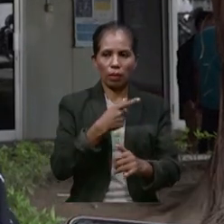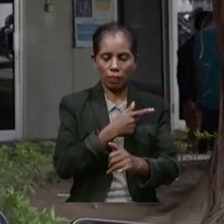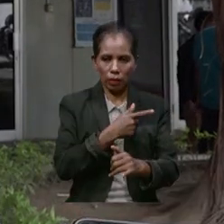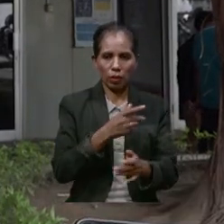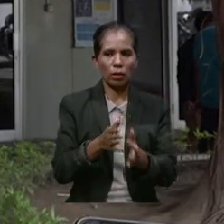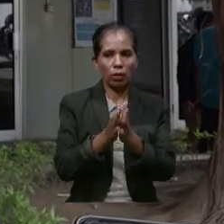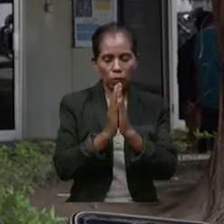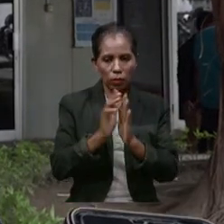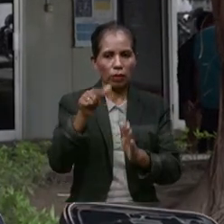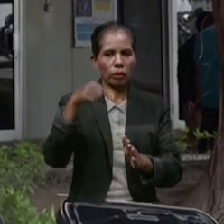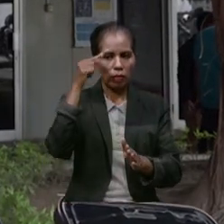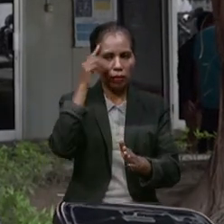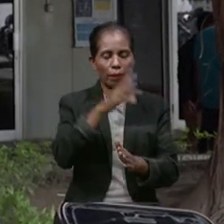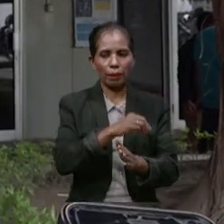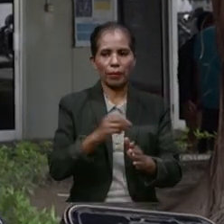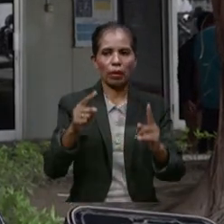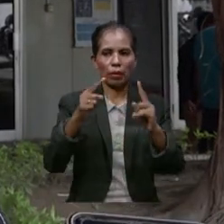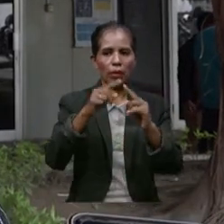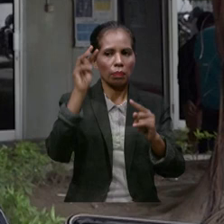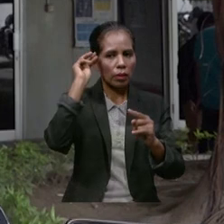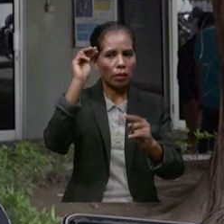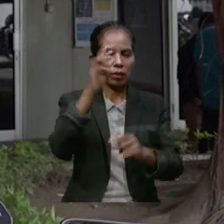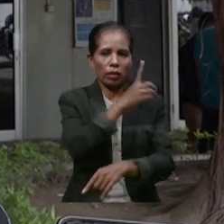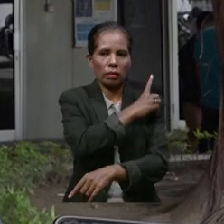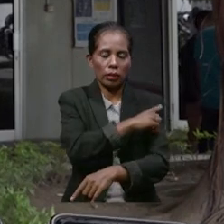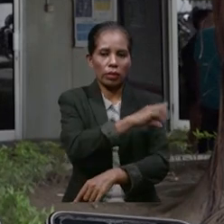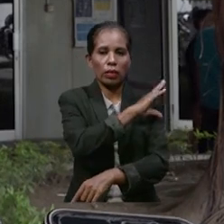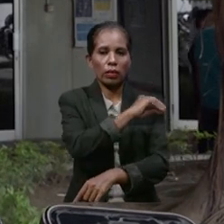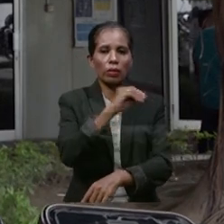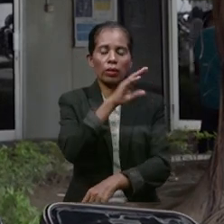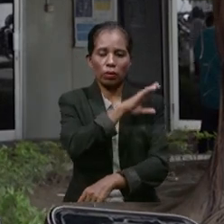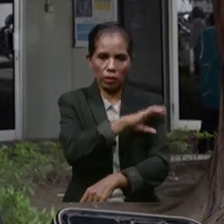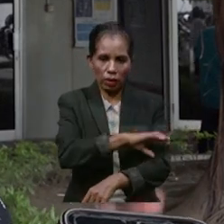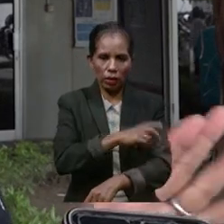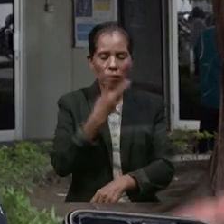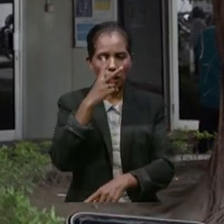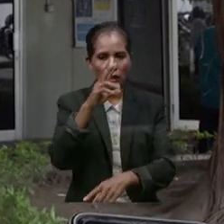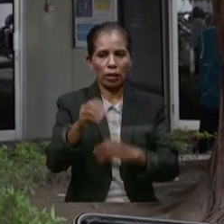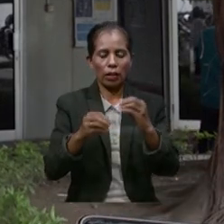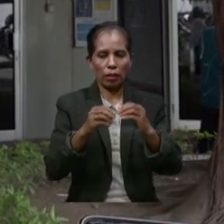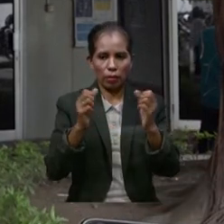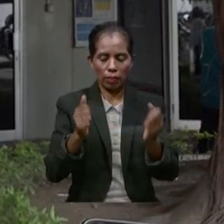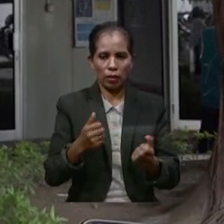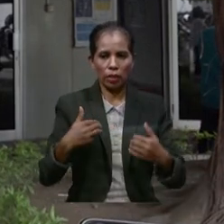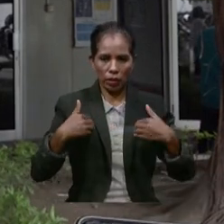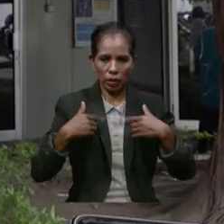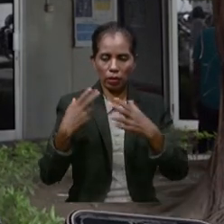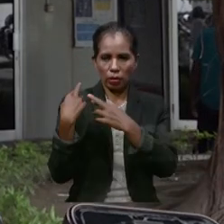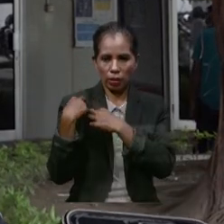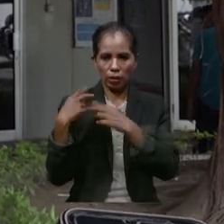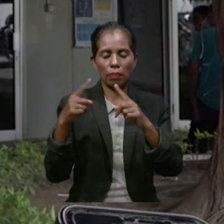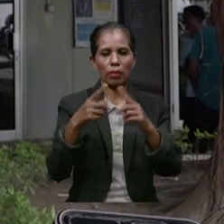izin sebagai gubernur lalu baik ya menteri defensa dan segurasa atau bela hari bela tuh mana responsabel baik dana